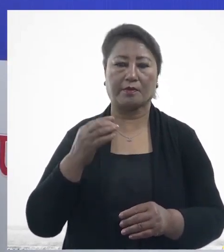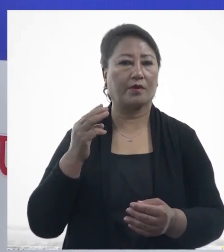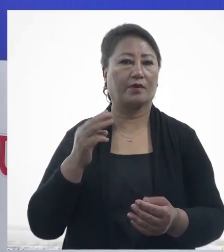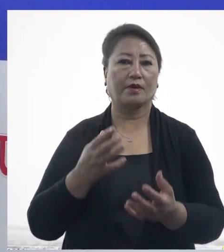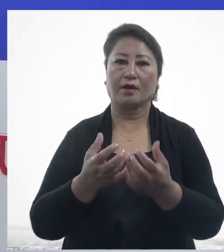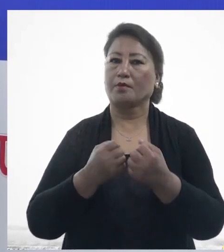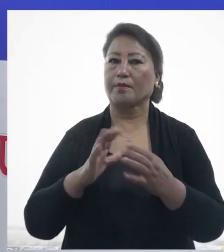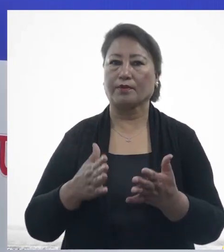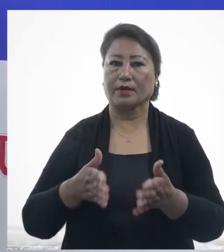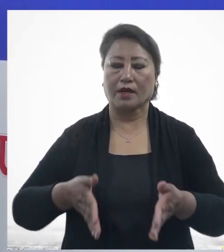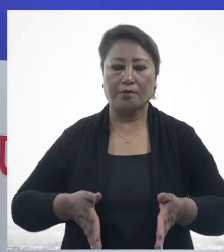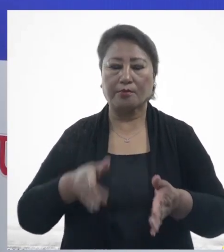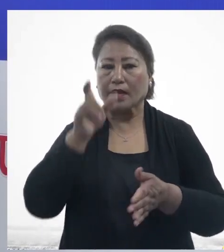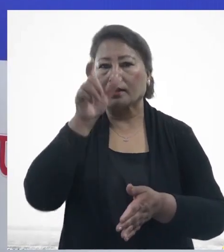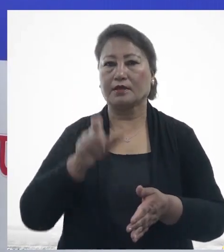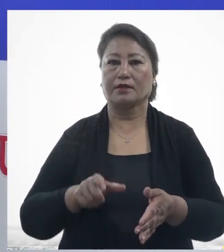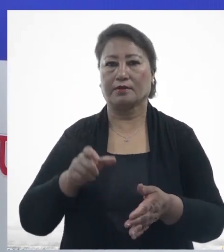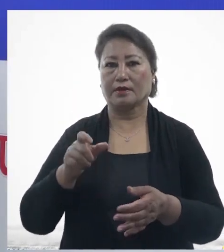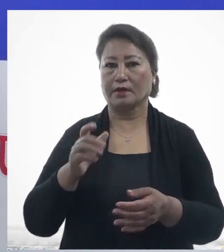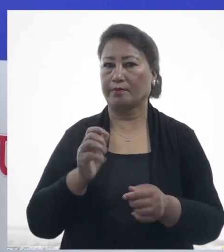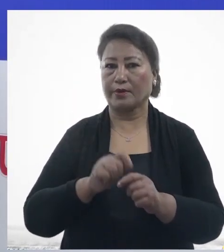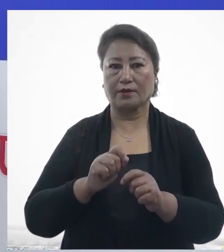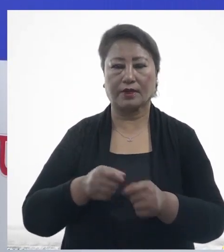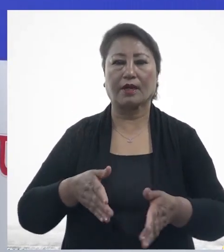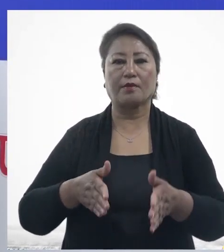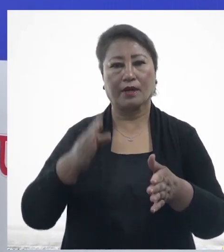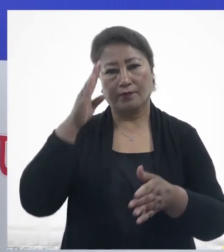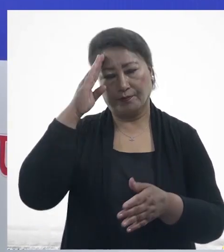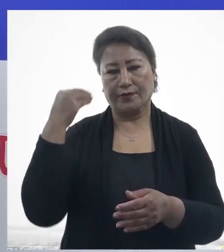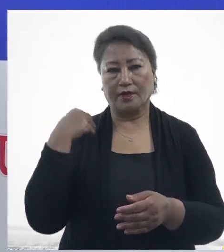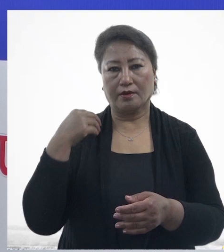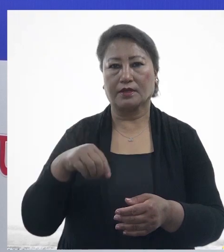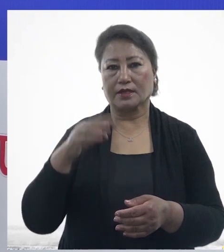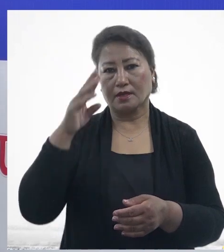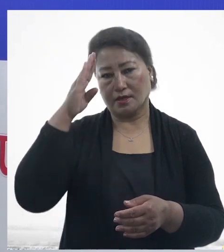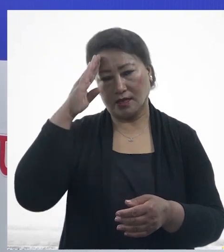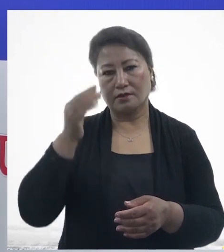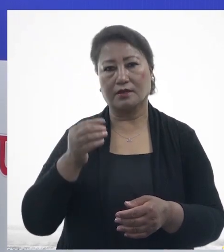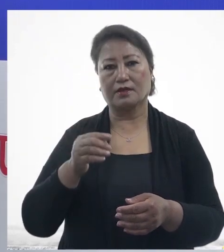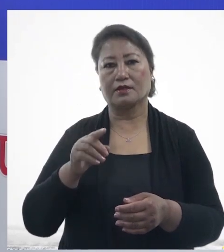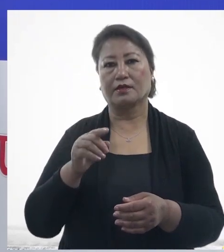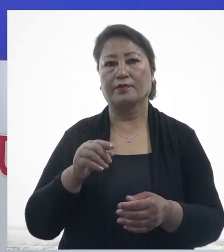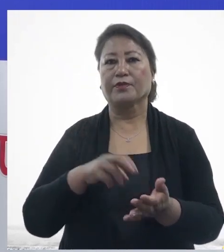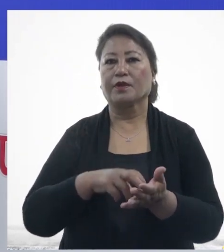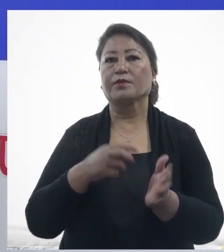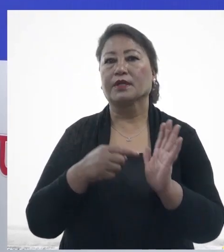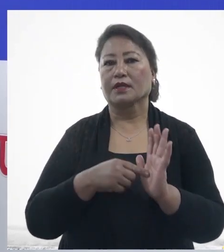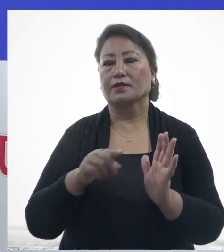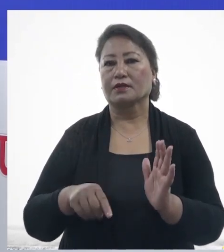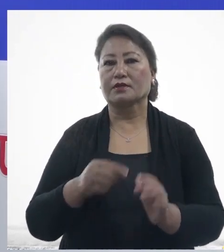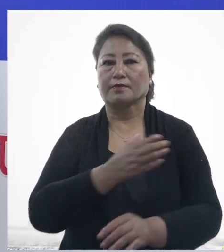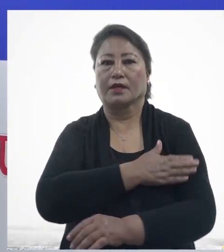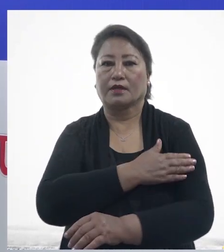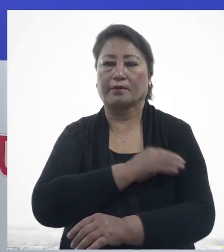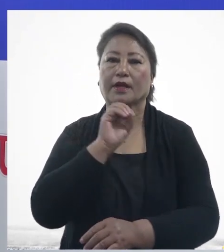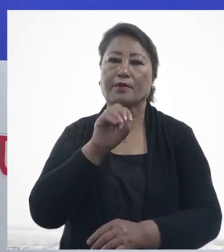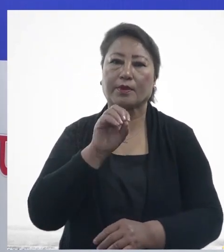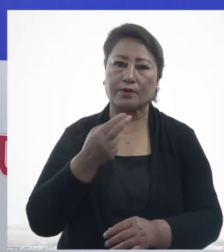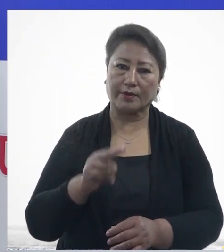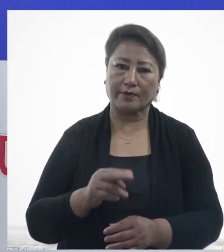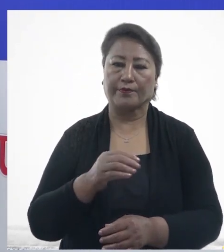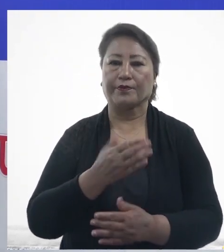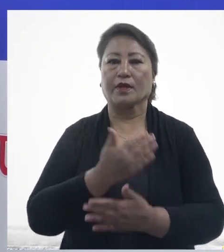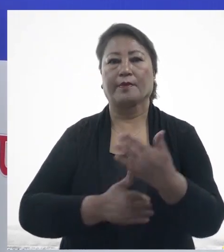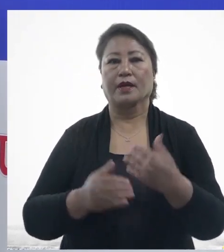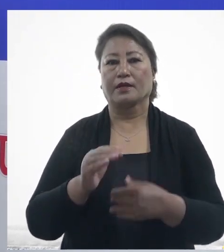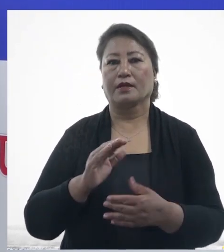बाटो त एउटा व्यक्तिले बनाउने त राज्यको दायित्व सो यस्तो कुरा कति कुरा हुन्छ राज्य चाहिँ अलिकति चुकेको देखिन्छ सो यस्तो कुराहरूमा चाहिँ यहाँले झकझगाइदिनु भयो र अपाङ्ग मैत्री वातावरण